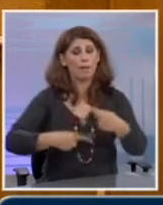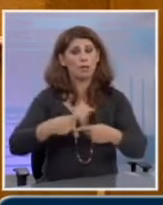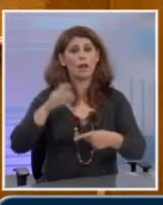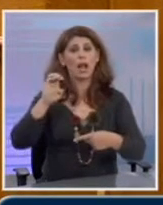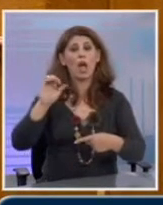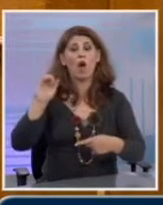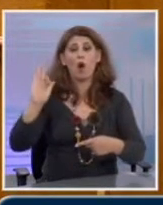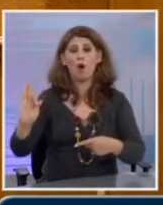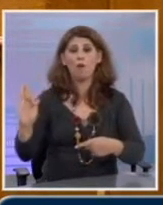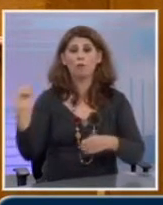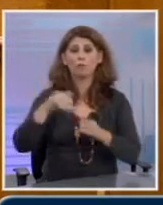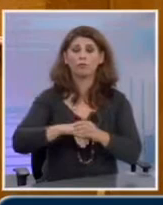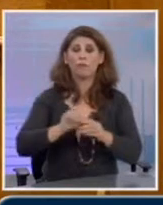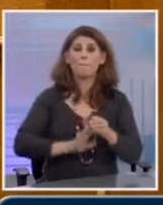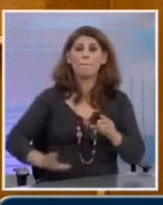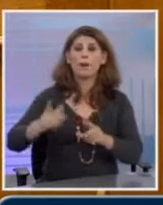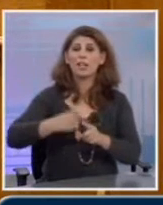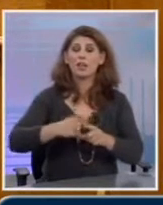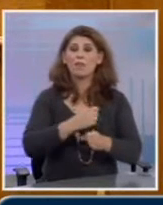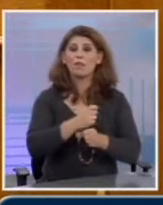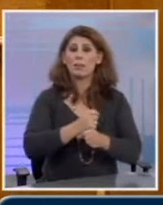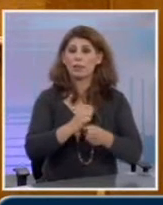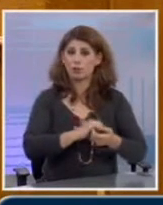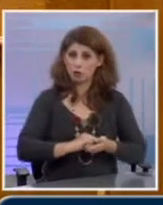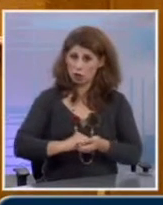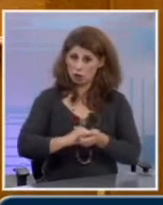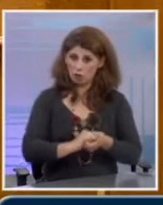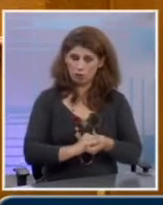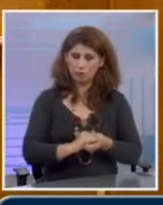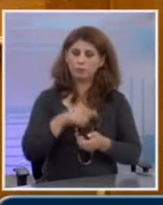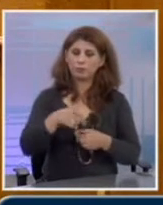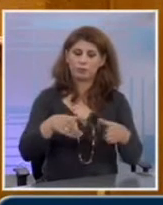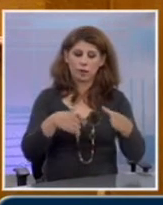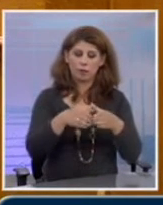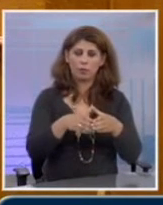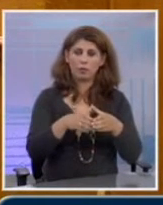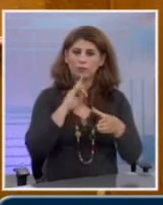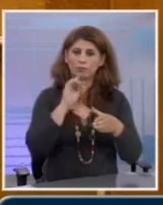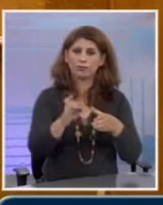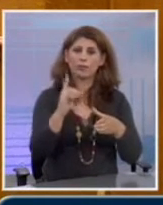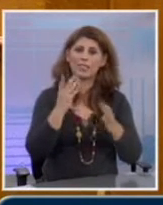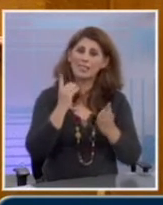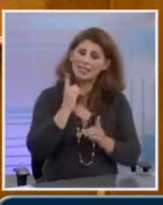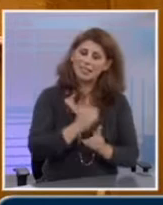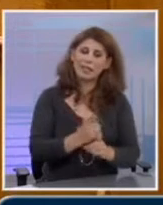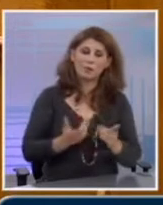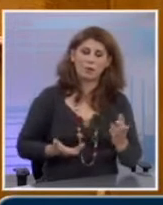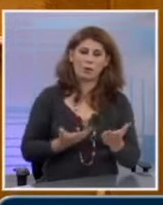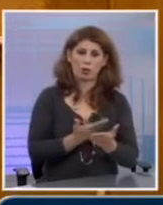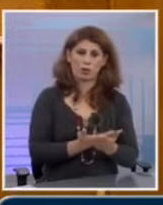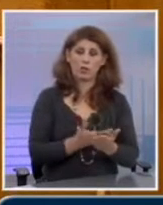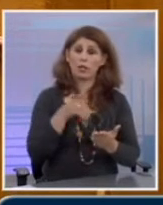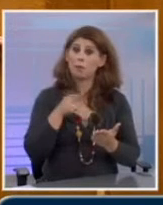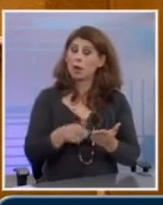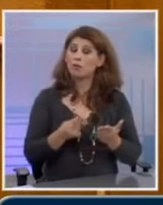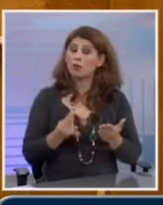τη συμμετοχή και του Πανελλήνιου Φαρμακευτικού Συλλόγου, η οποία κατέληξε σε μια συγκεκριμένη πρόταση και με αυτόν